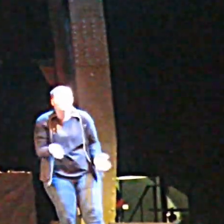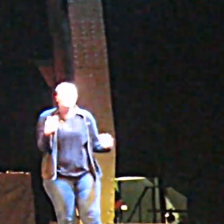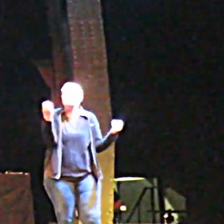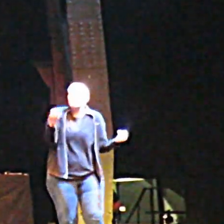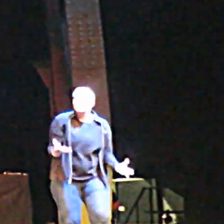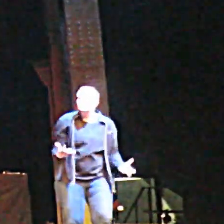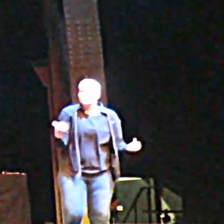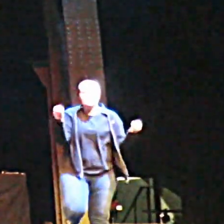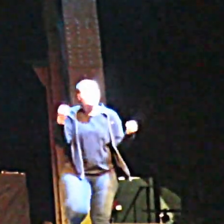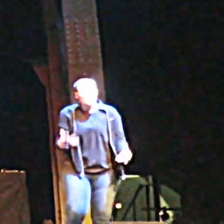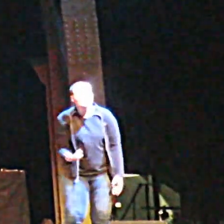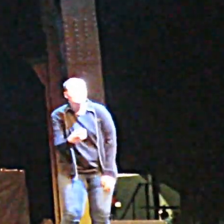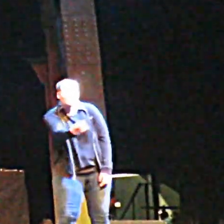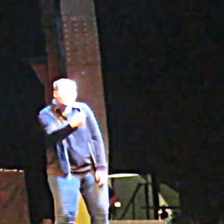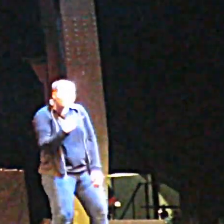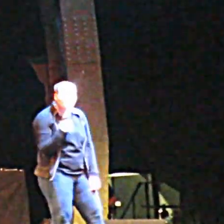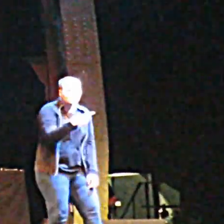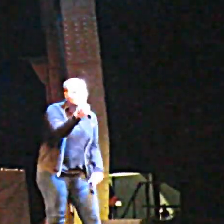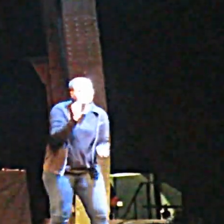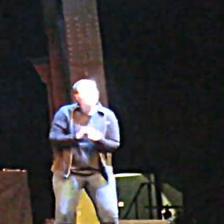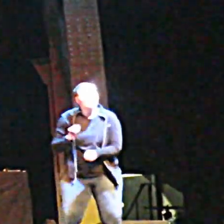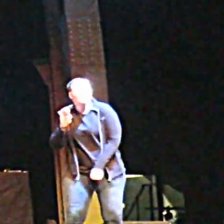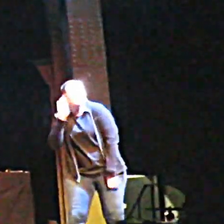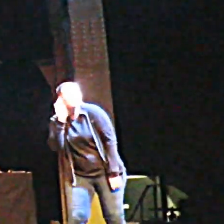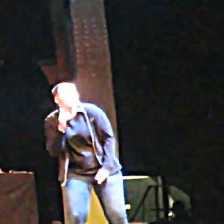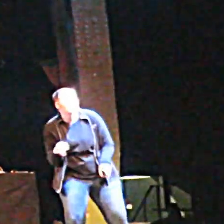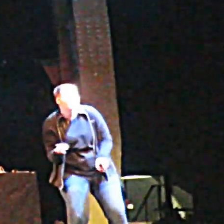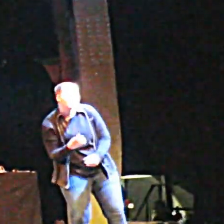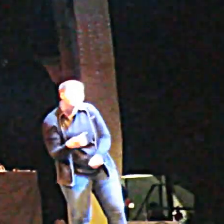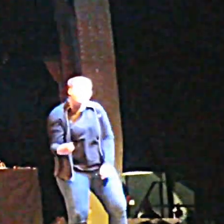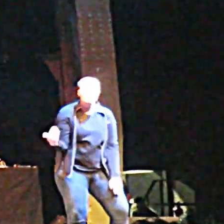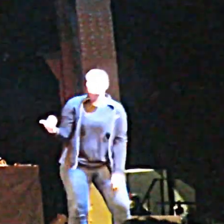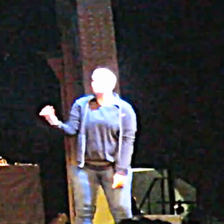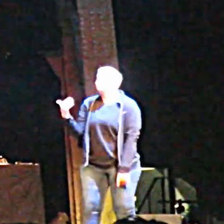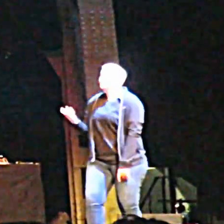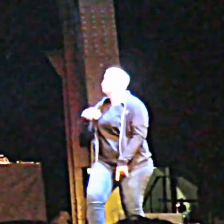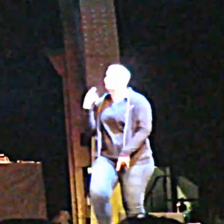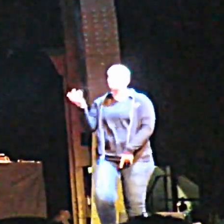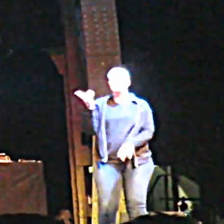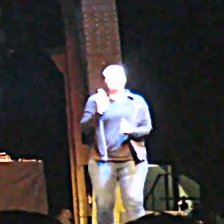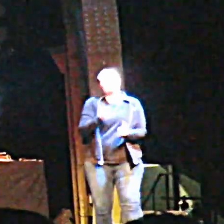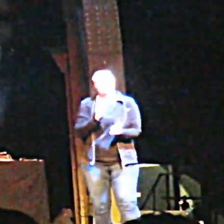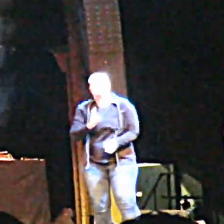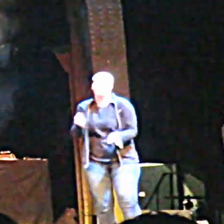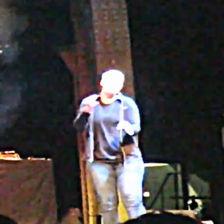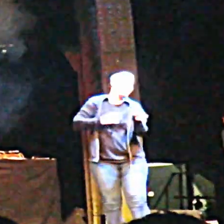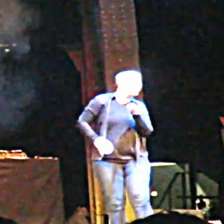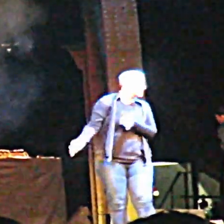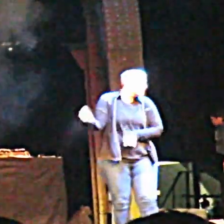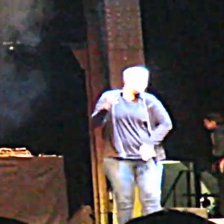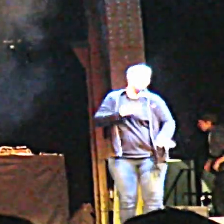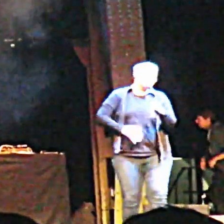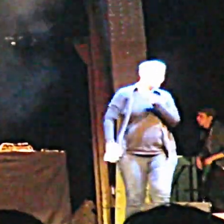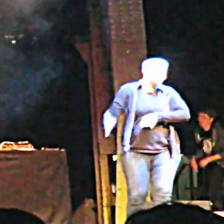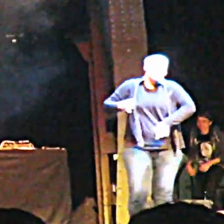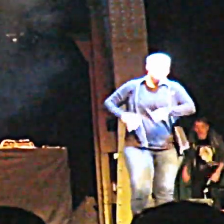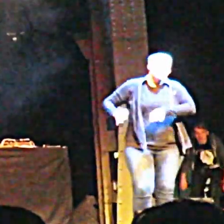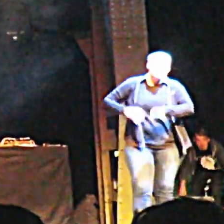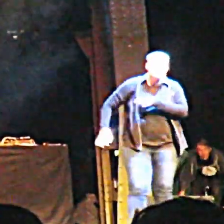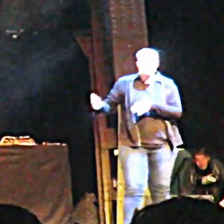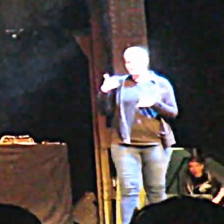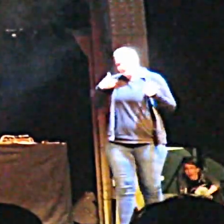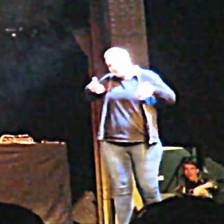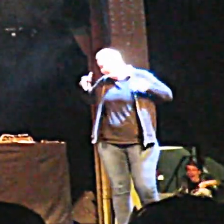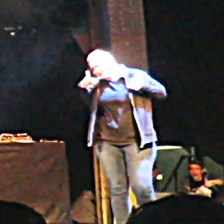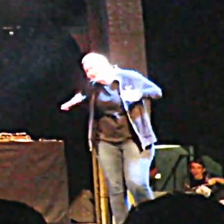about you and me. Can we listen to the music, please? Wikida MC. Wikida, Wikida, Wikida, Wikida